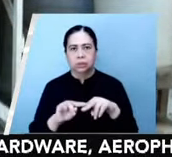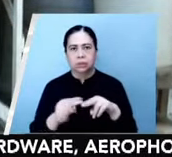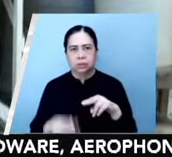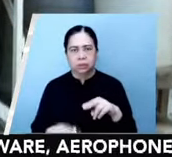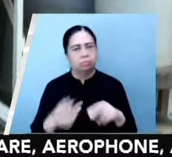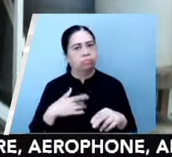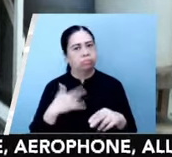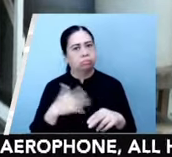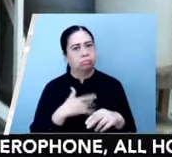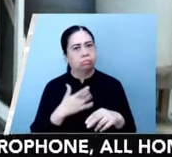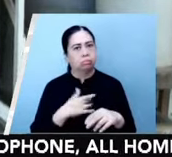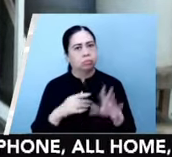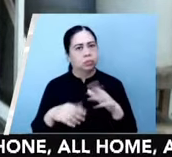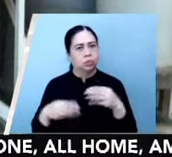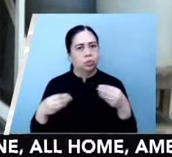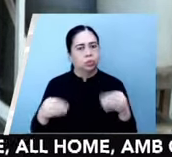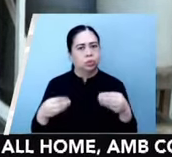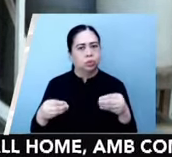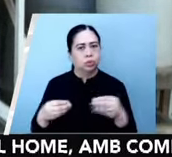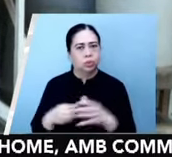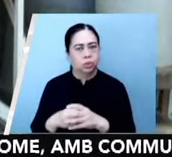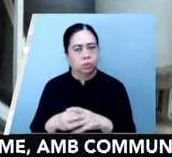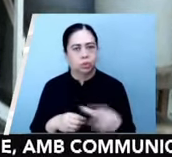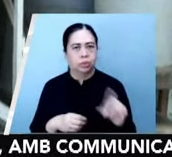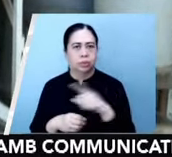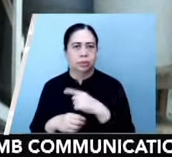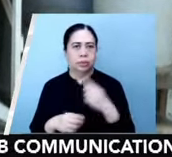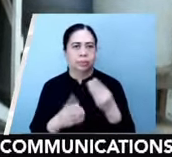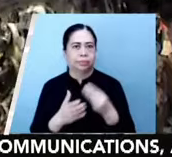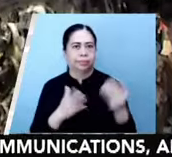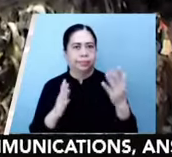mga nagbebenta at ng mga mamimili.